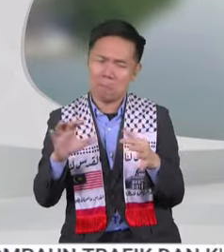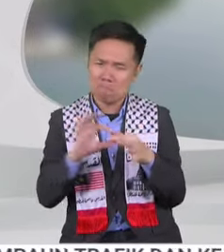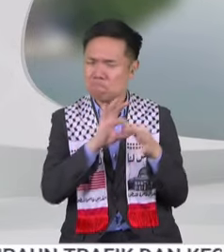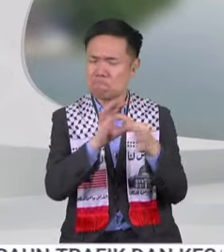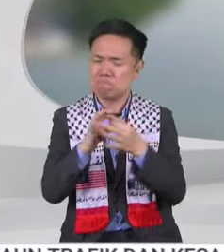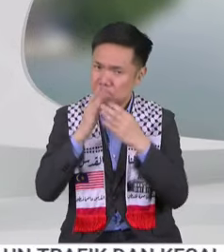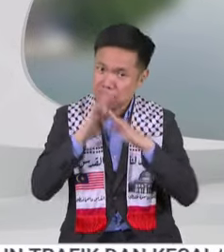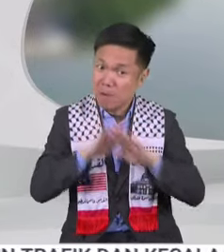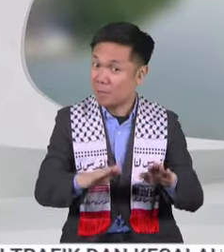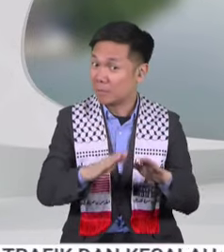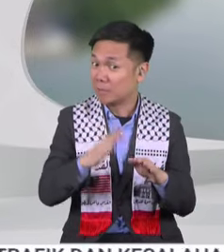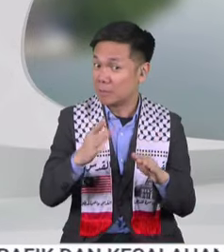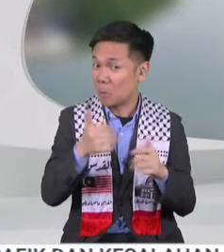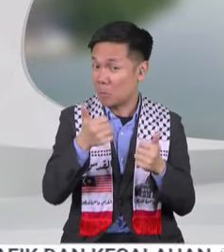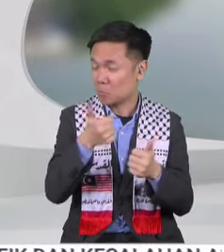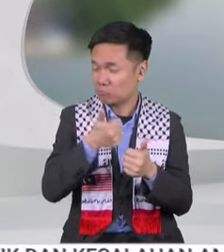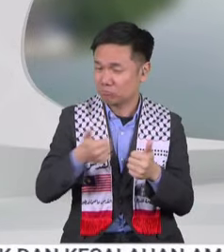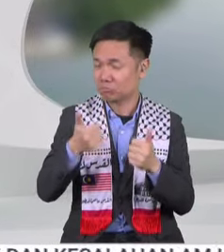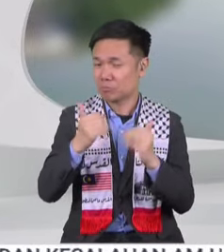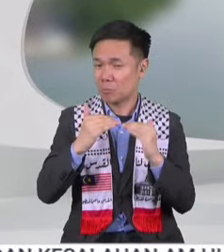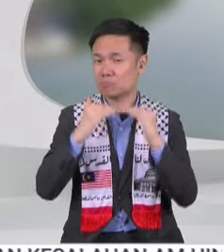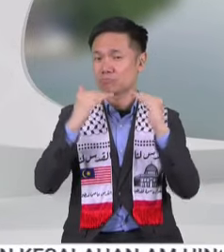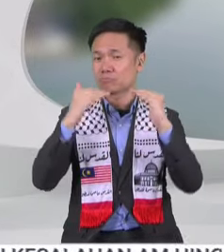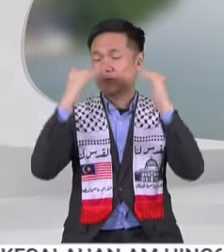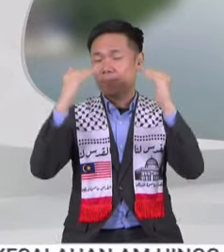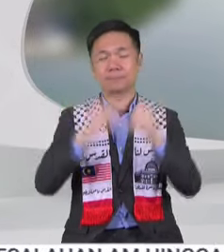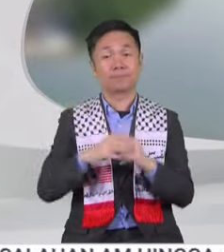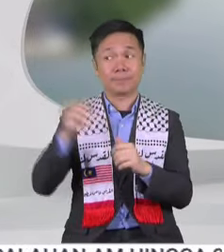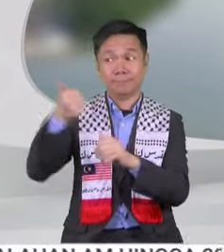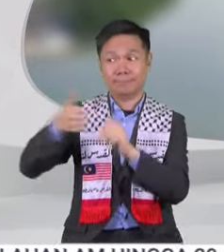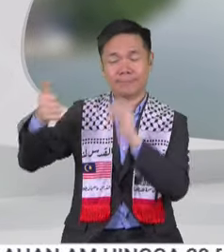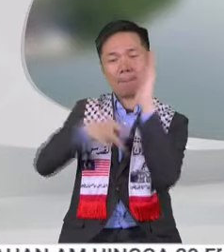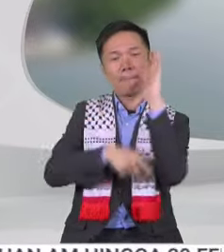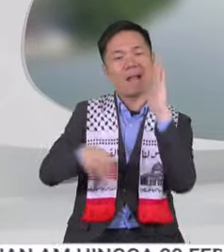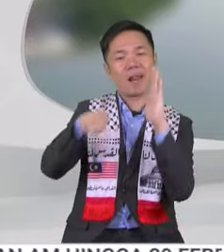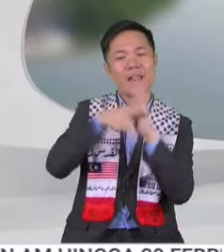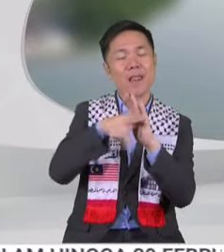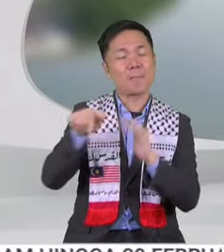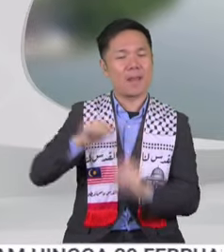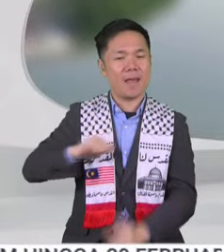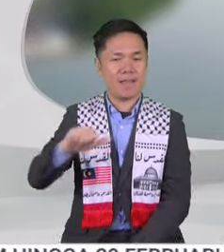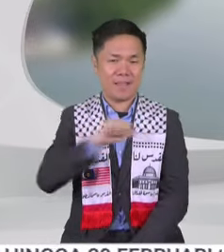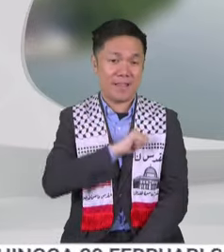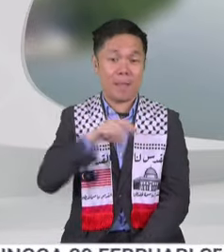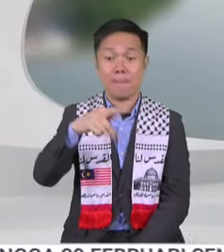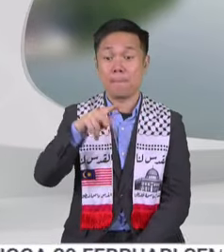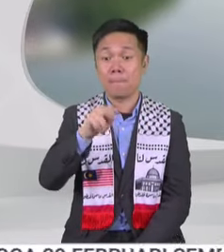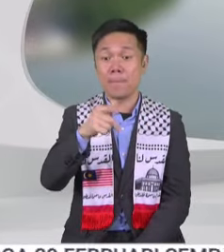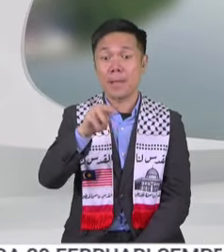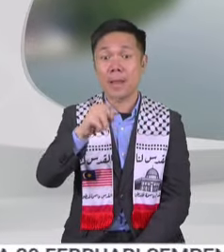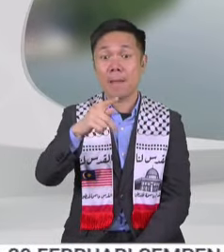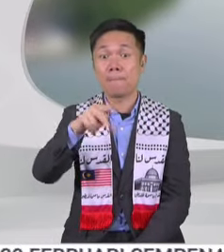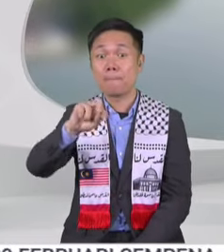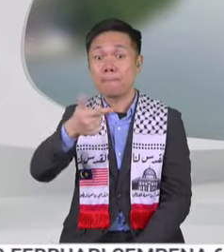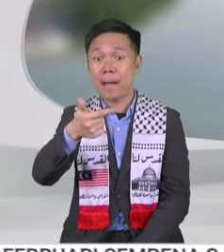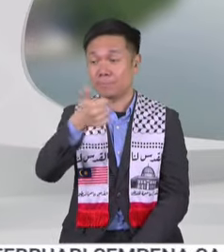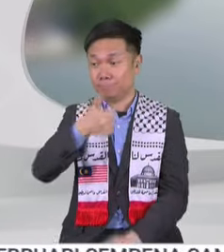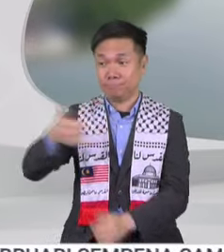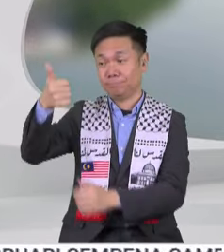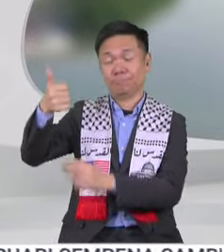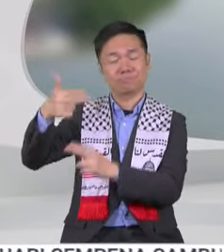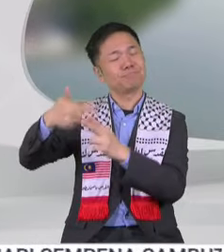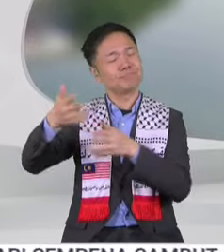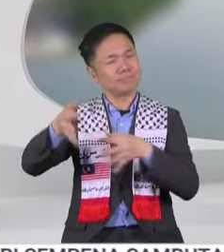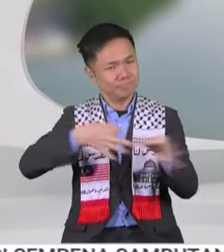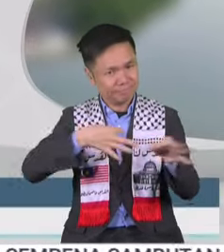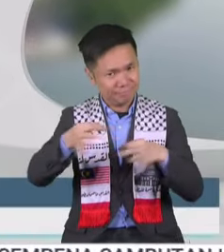menjadi asas kepada pembinaan negara. Ahli Parlimen Pinampang, Datuk Iwan Benedict percaya perpaduan dan keharmonian akan terus